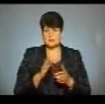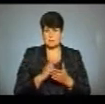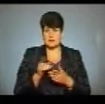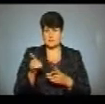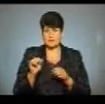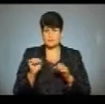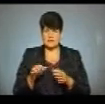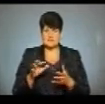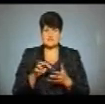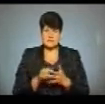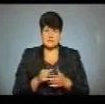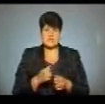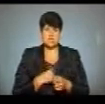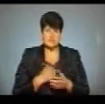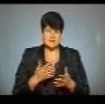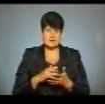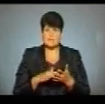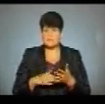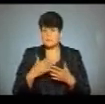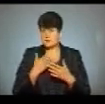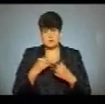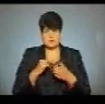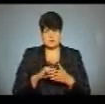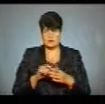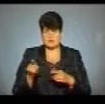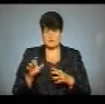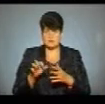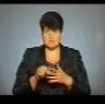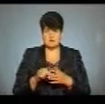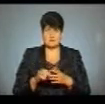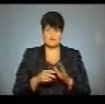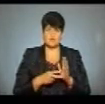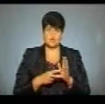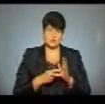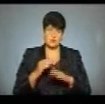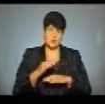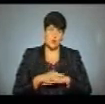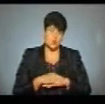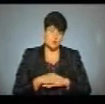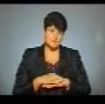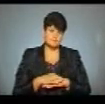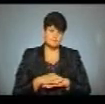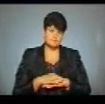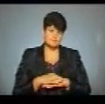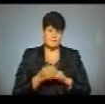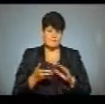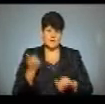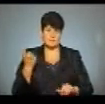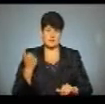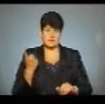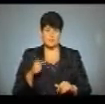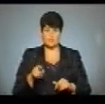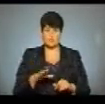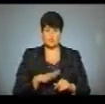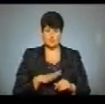можливість займатися. На жаль, вже надалі ми там не маємо можливості займатися, і у нас практично сьомий урок він випадає. Тут був